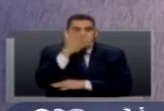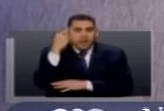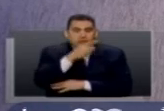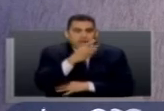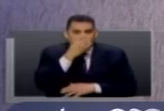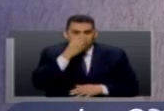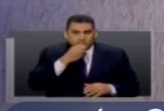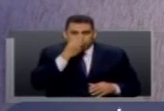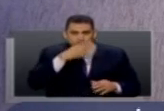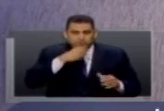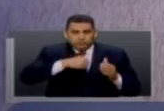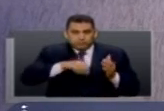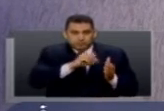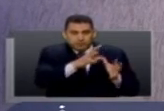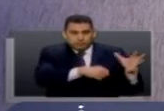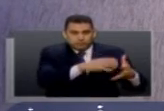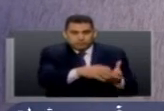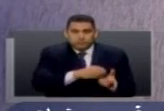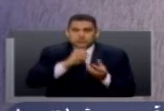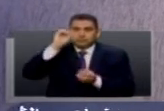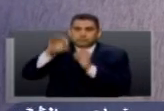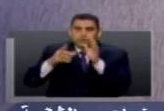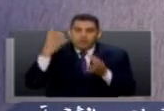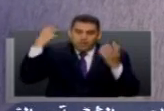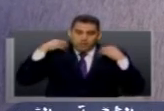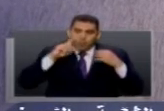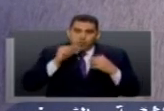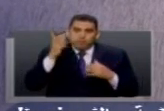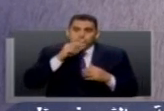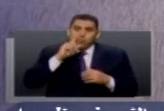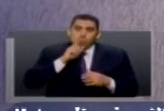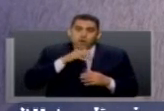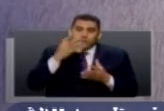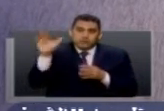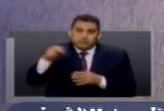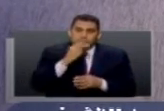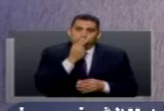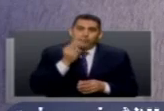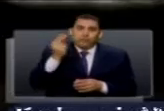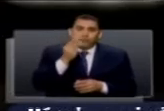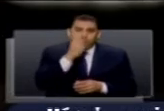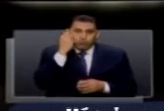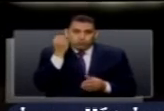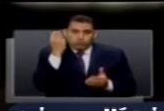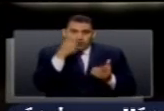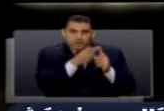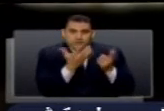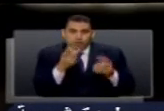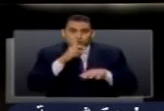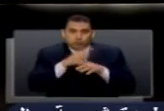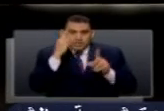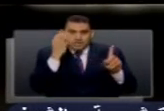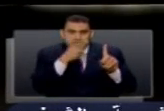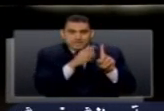على عاتق رسول الله كان يبسق في وجه النبي صلى الله عليه وسلم اي مثقف تتحدث عنه هذا كان ارتكب جرائم